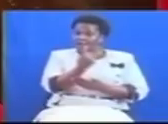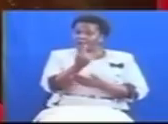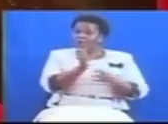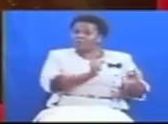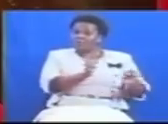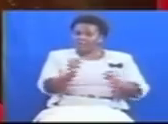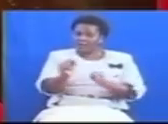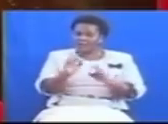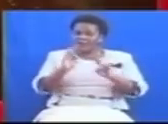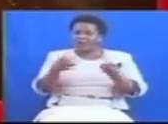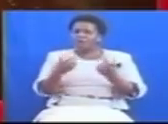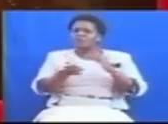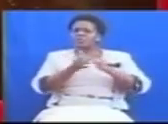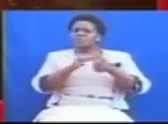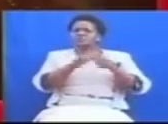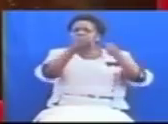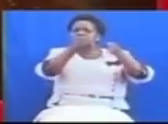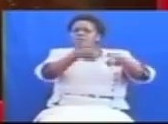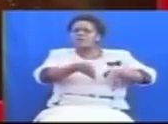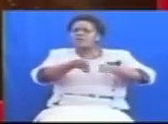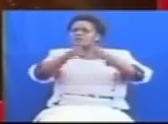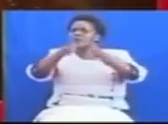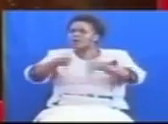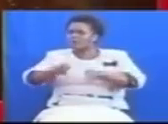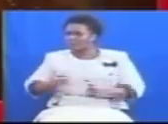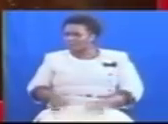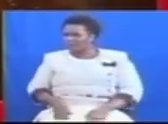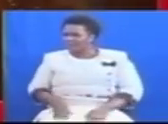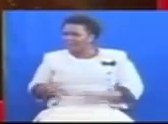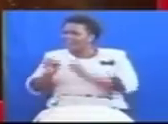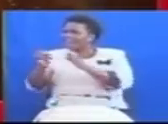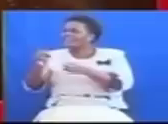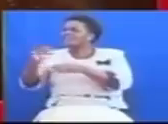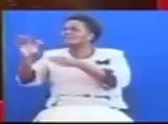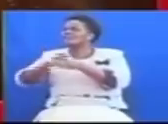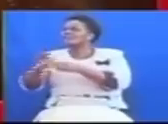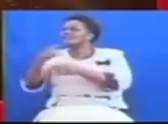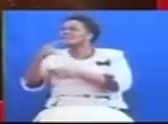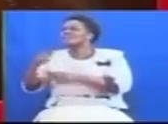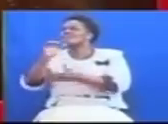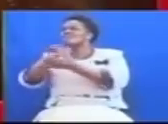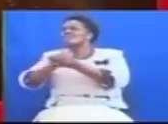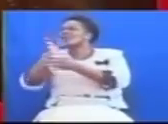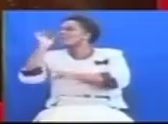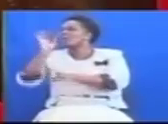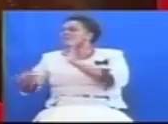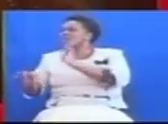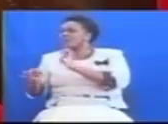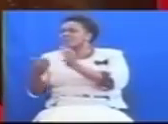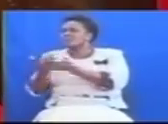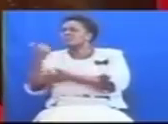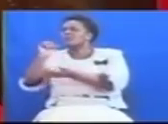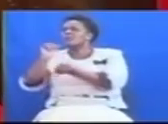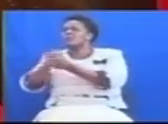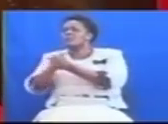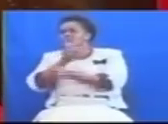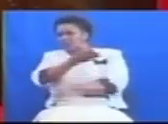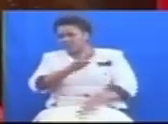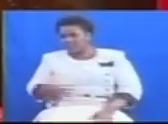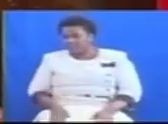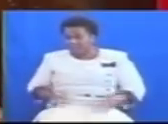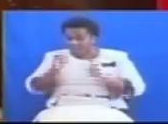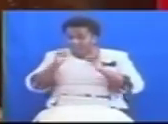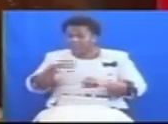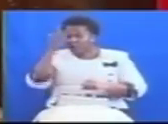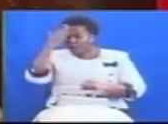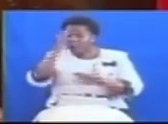kibinadamu, lakini linatumika kwamba muungano wetu haufai kwa sababu kuna kitu hiki. Mheshimiwa Naibu Spika, muungano huu ni mpana zaidi na ni mkubwa